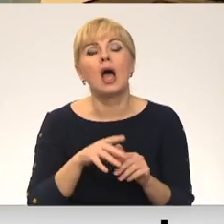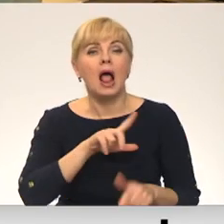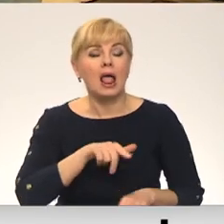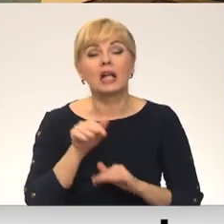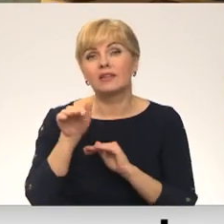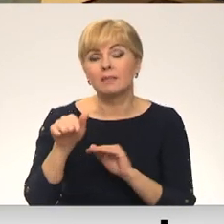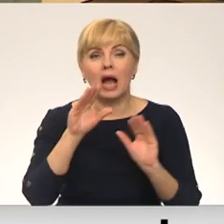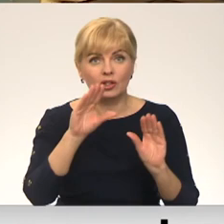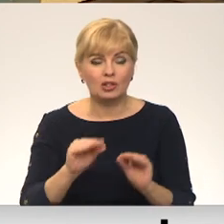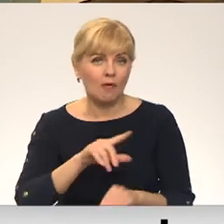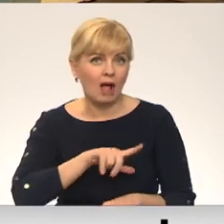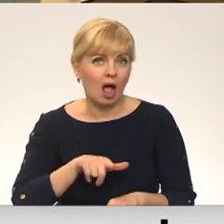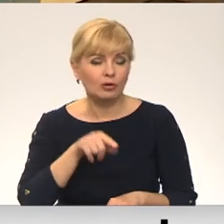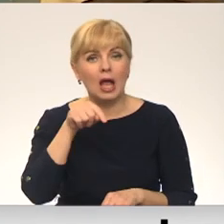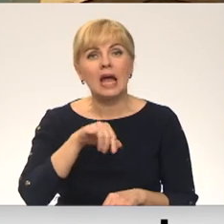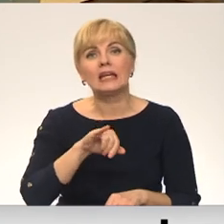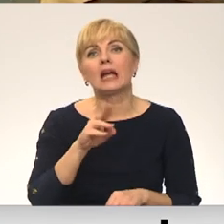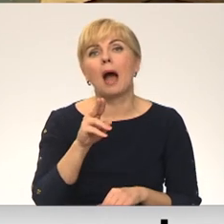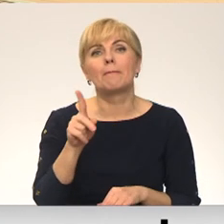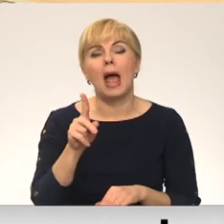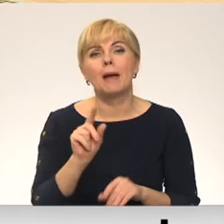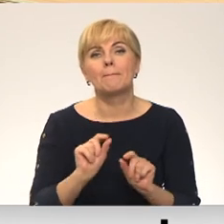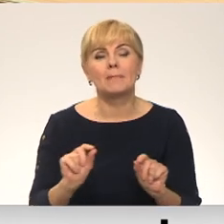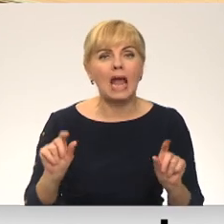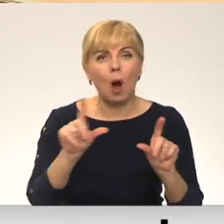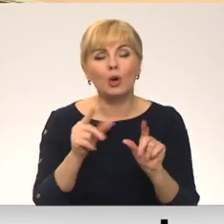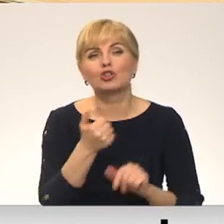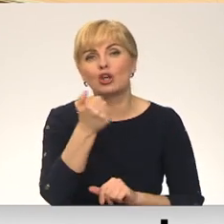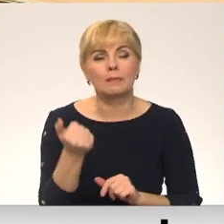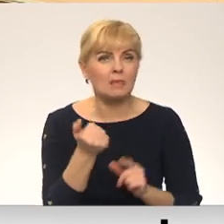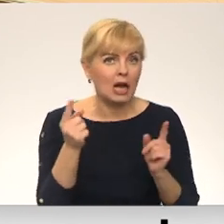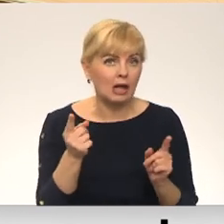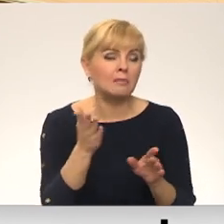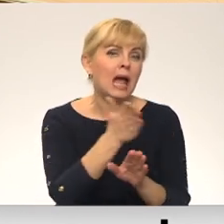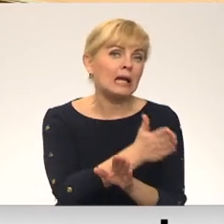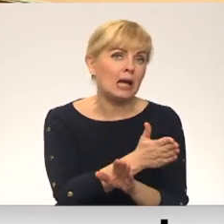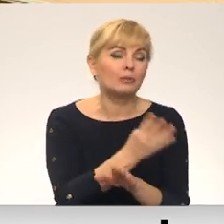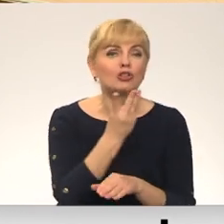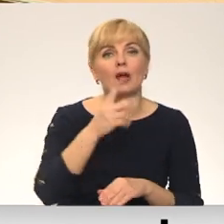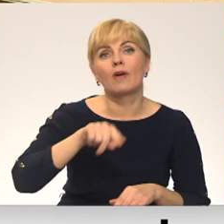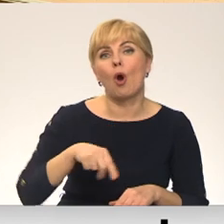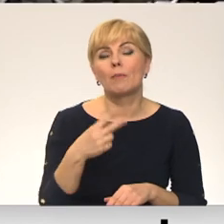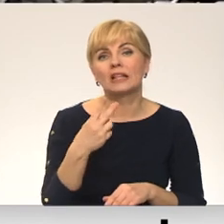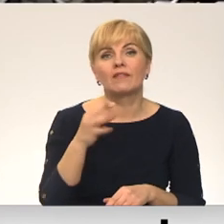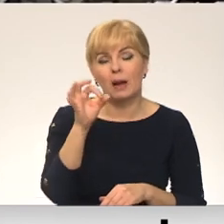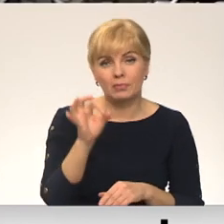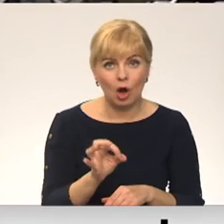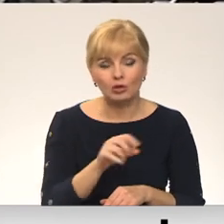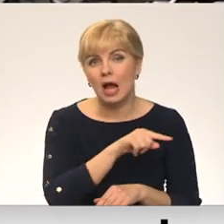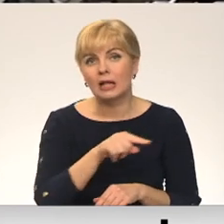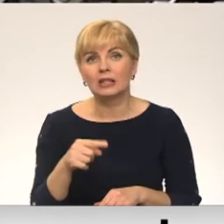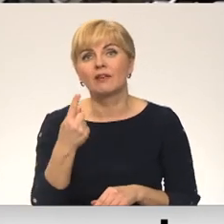Banka samazinājusi arī Latvijas iekšzemes koprodukta pieauguma prognozes šim gadam no iepriekš lēstajiem 4,2%